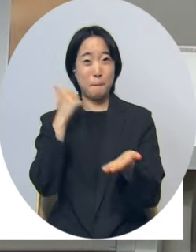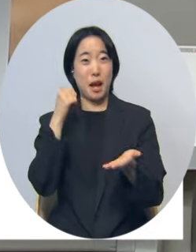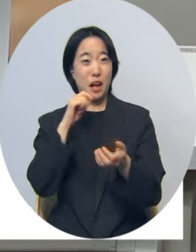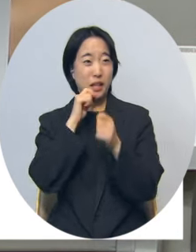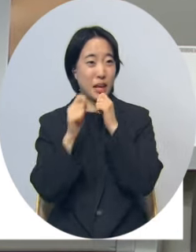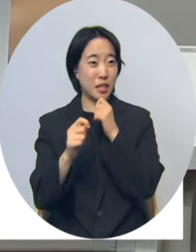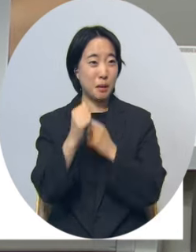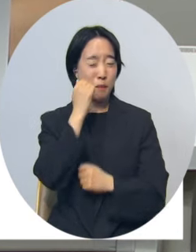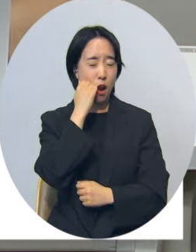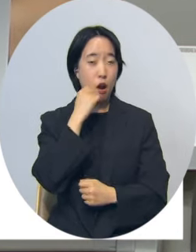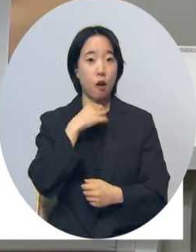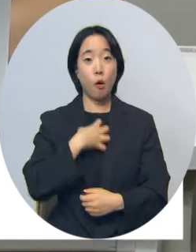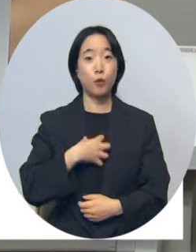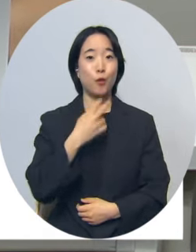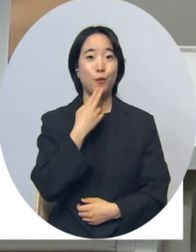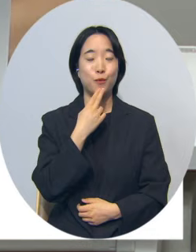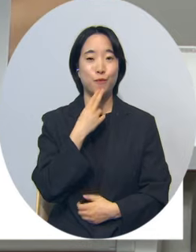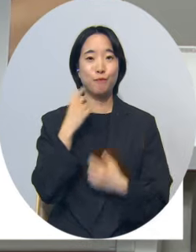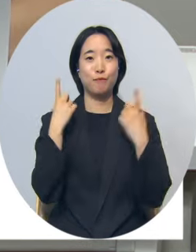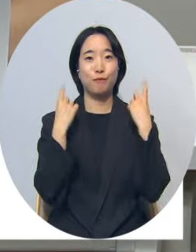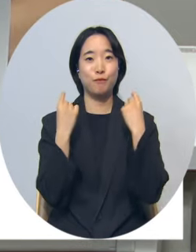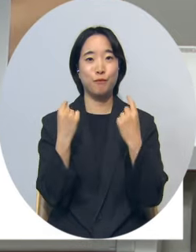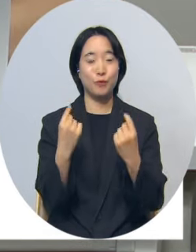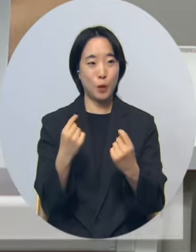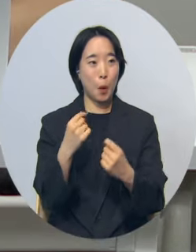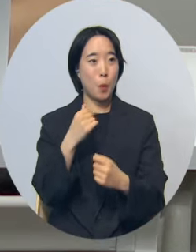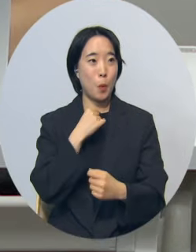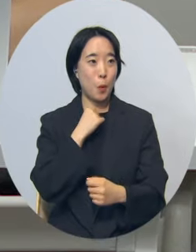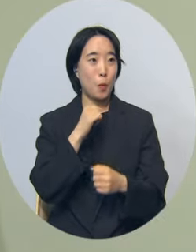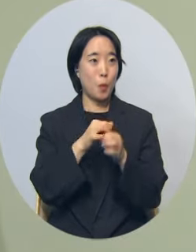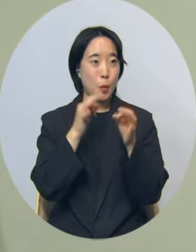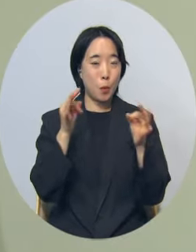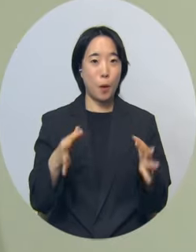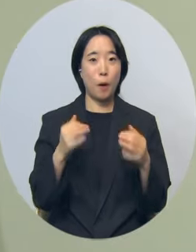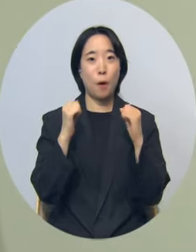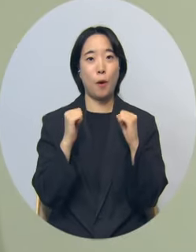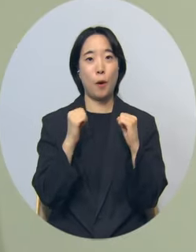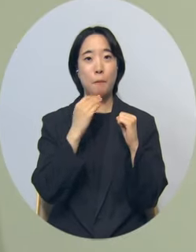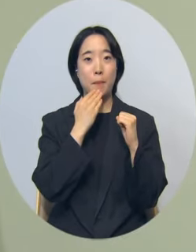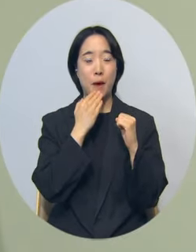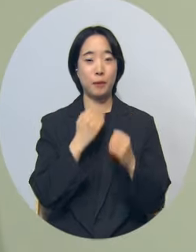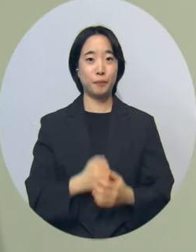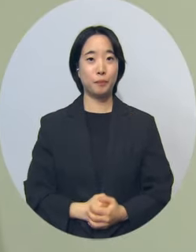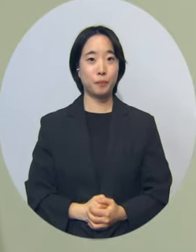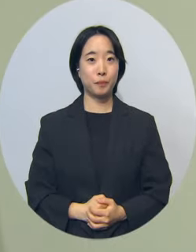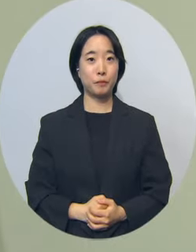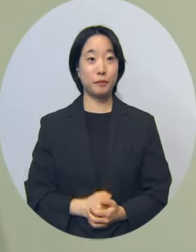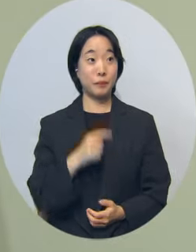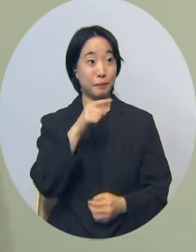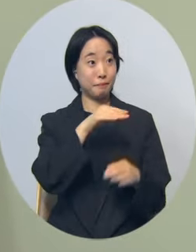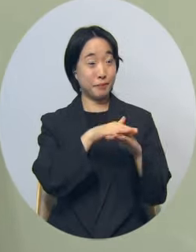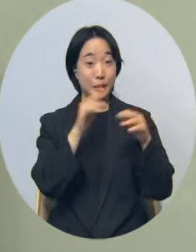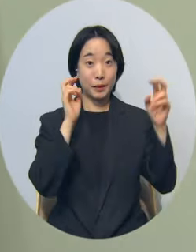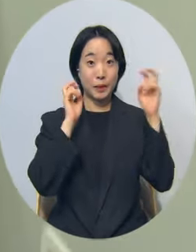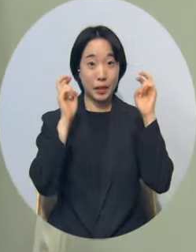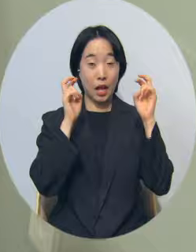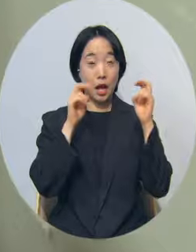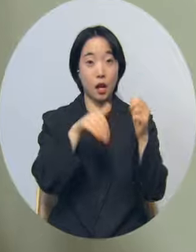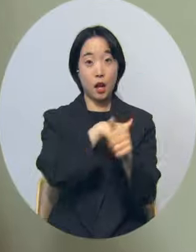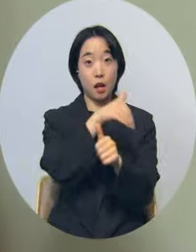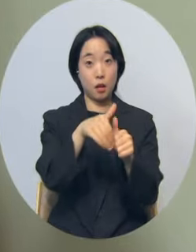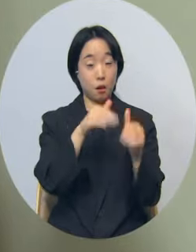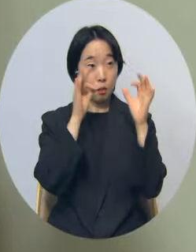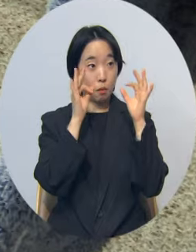없이 원하는 기간만큼 안전하게 거주할 수 있고 기업의 여건에 따라 선택할 수 있는 임대사업